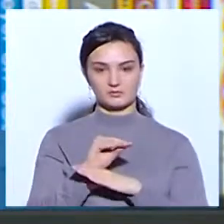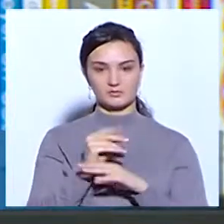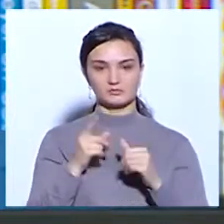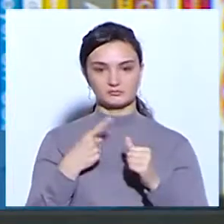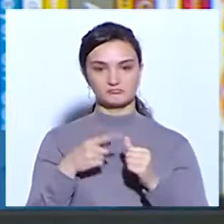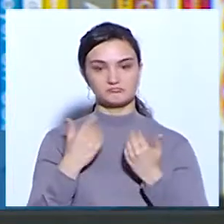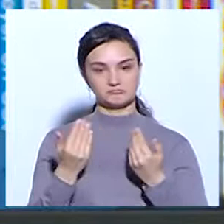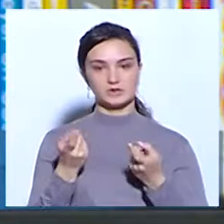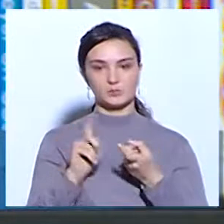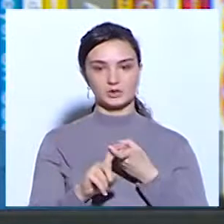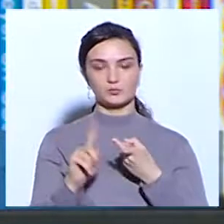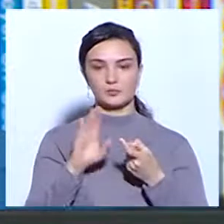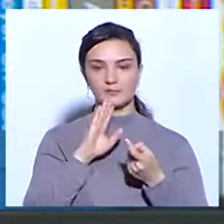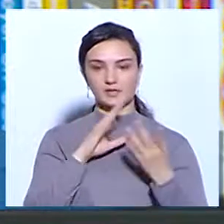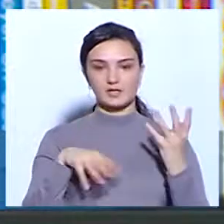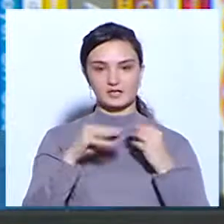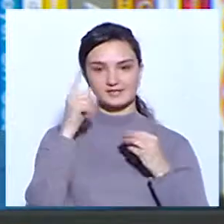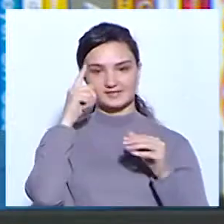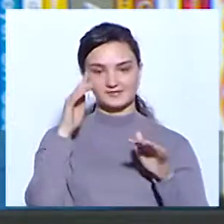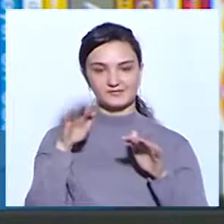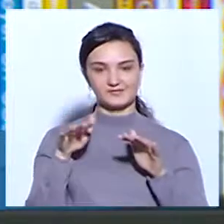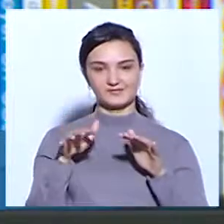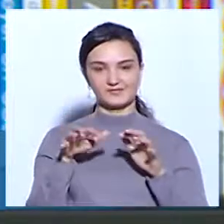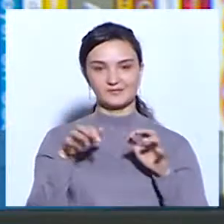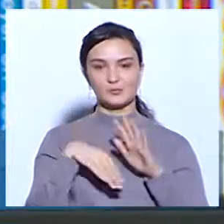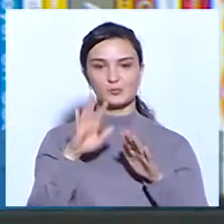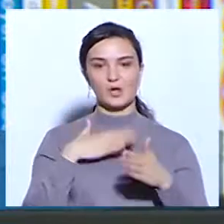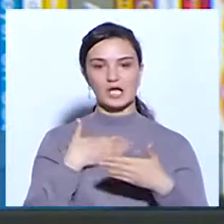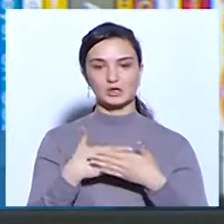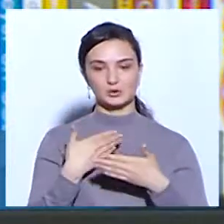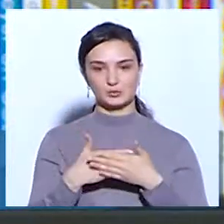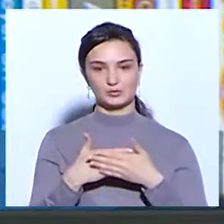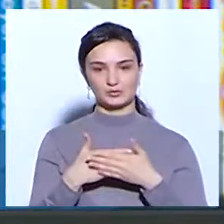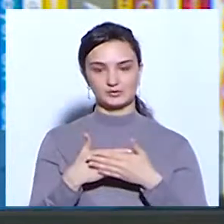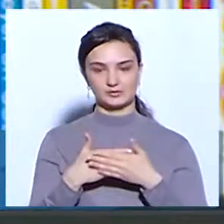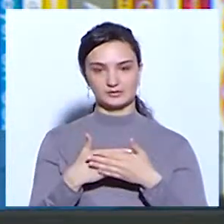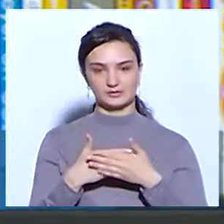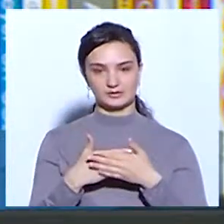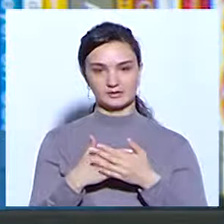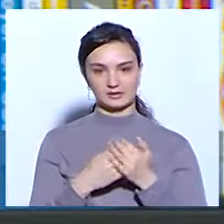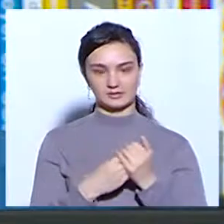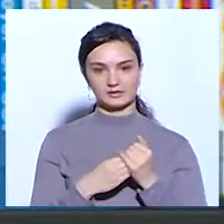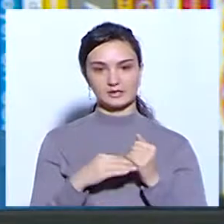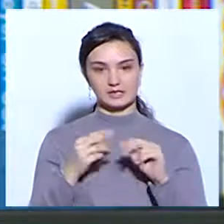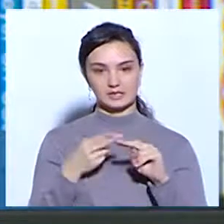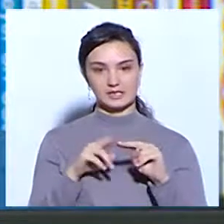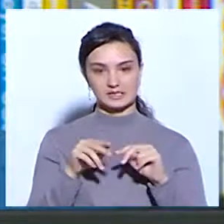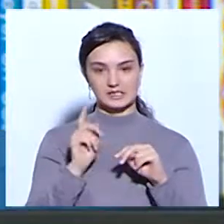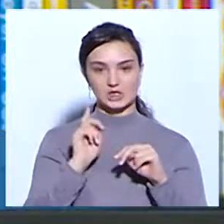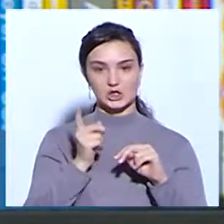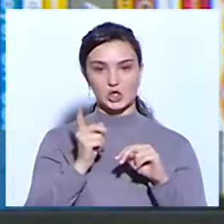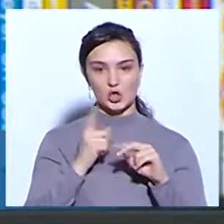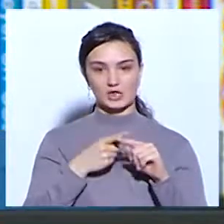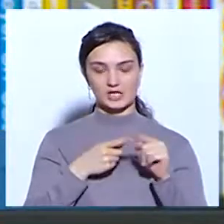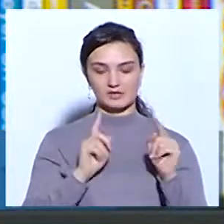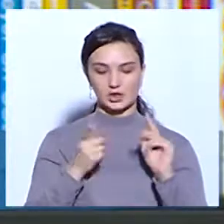ალბათ დამოკიდებული იმისა, რომ ქალების ტვინი უფრო აქტიურად ამუშავდა და მოწყდა ოჯახურ საქმიანობას. აი ეს კილო ნახევარი,